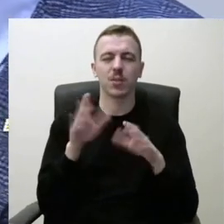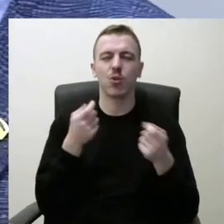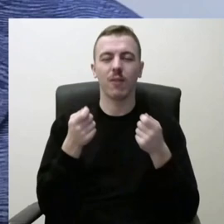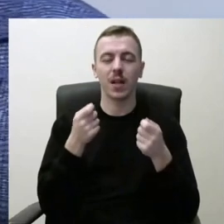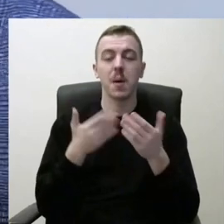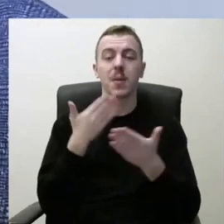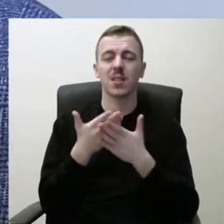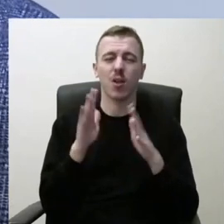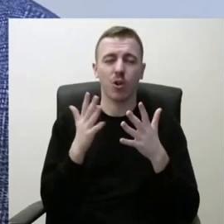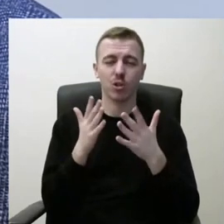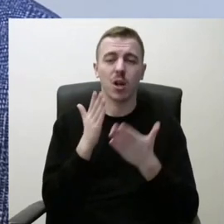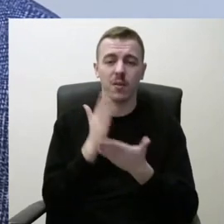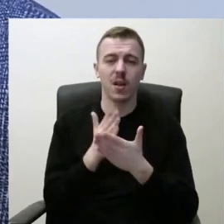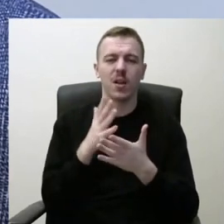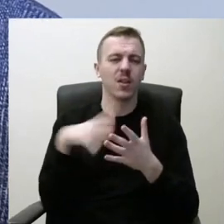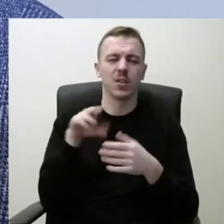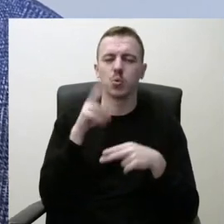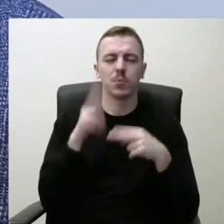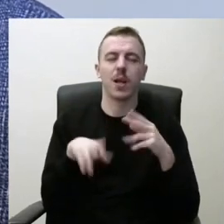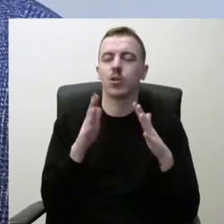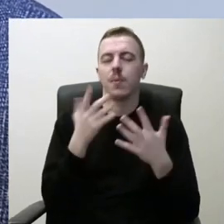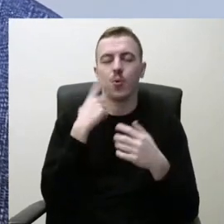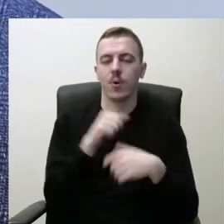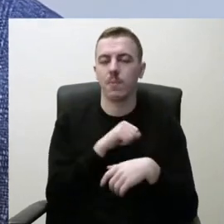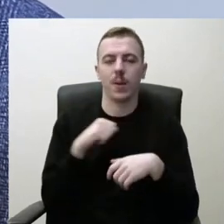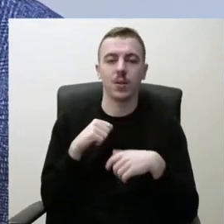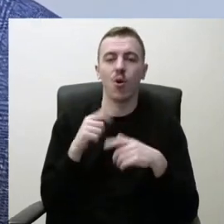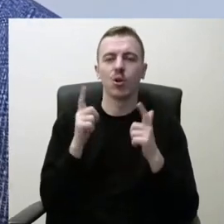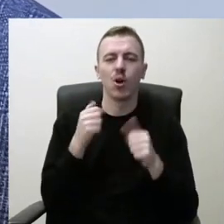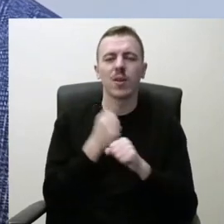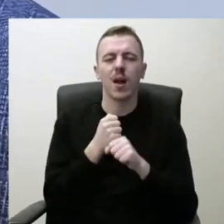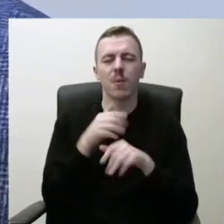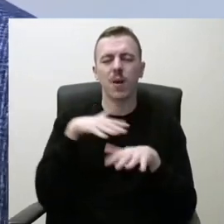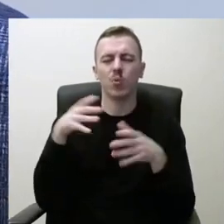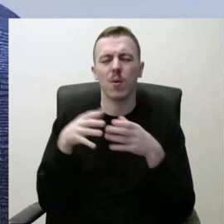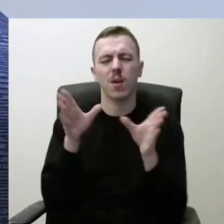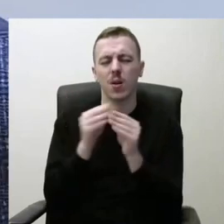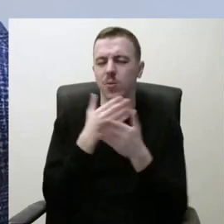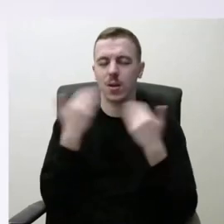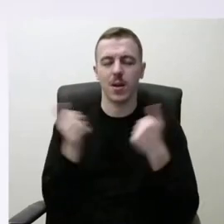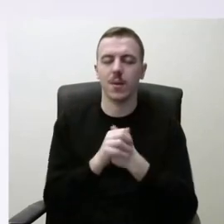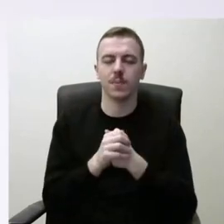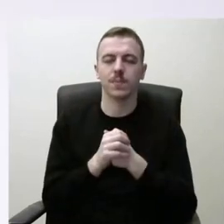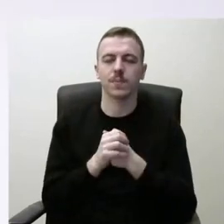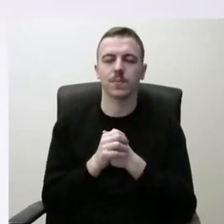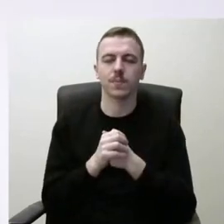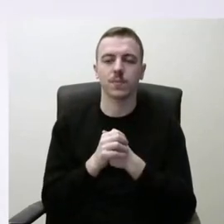kažką, tai po to vis tiek nusprendžia, kaip reikia. Jokio darbo Kaune su bendruomenėm nėra. Ačiū. Dėkuoju, ponas